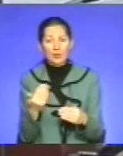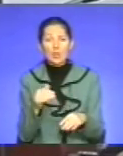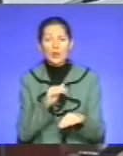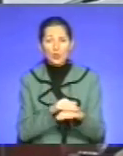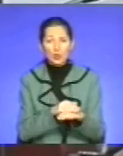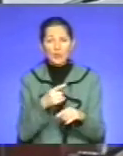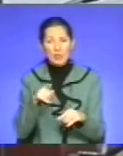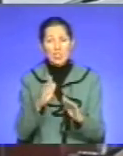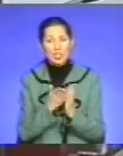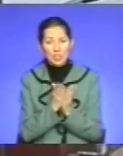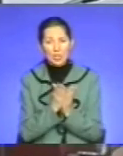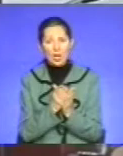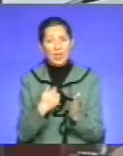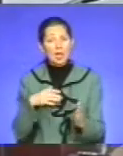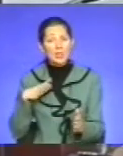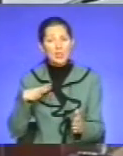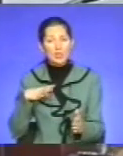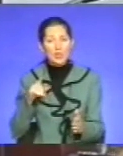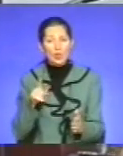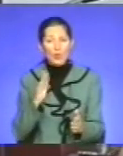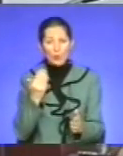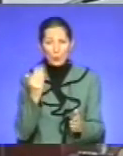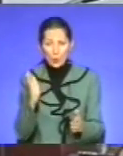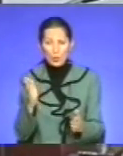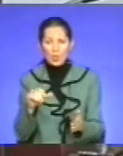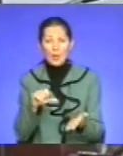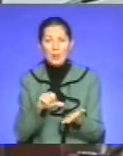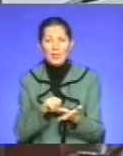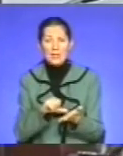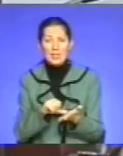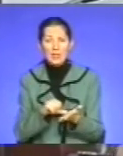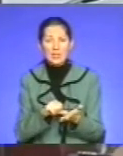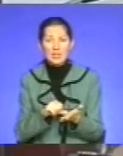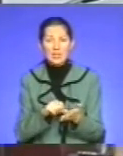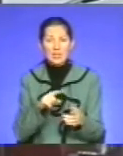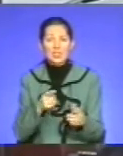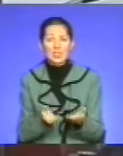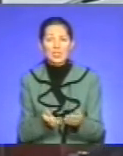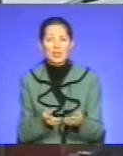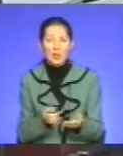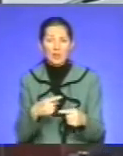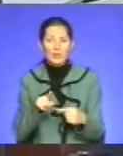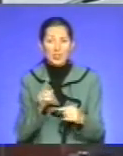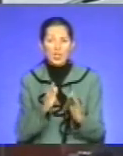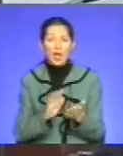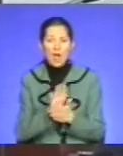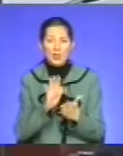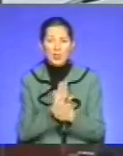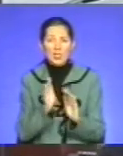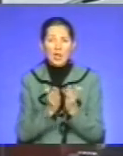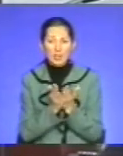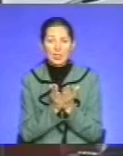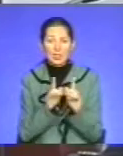інших виданнях, але я сподіваюся, вони будуть і представлені чи в заключних виданнях цієї книги «Реабілітовані